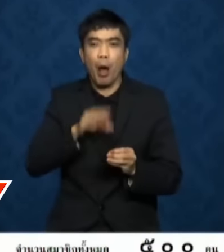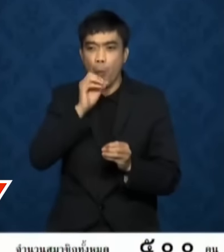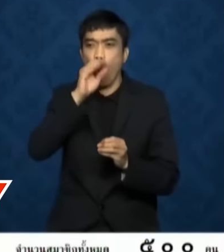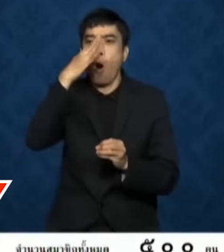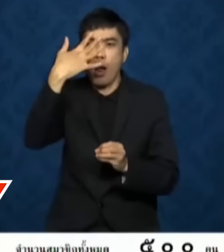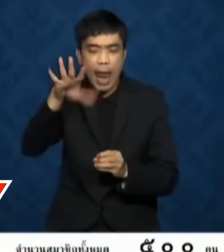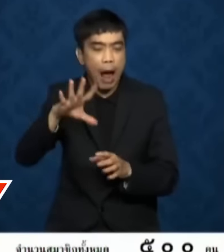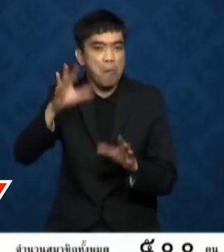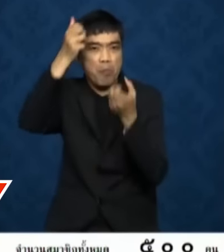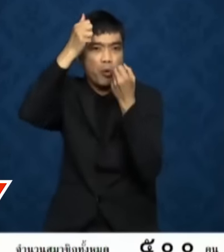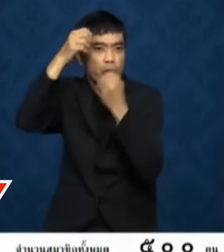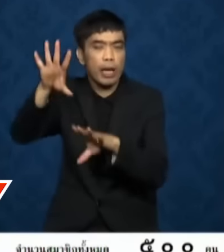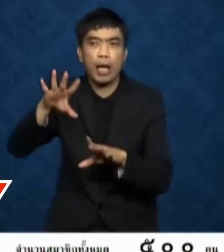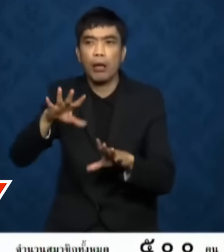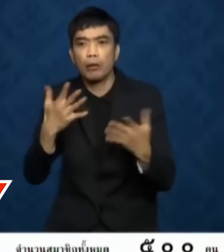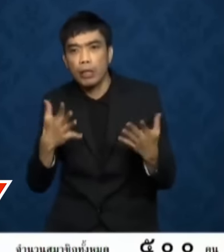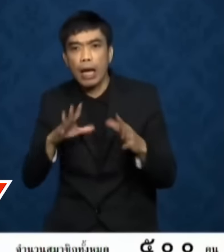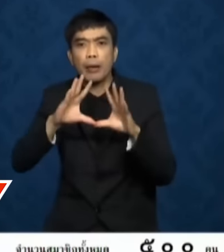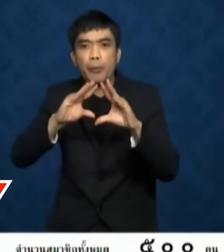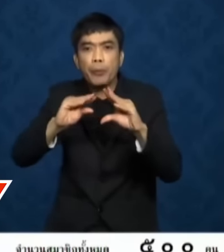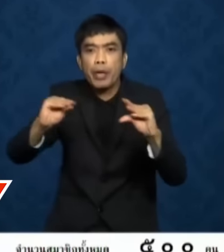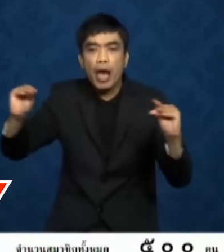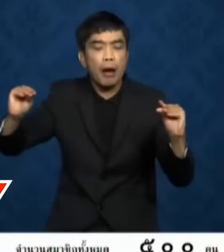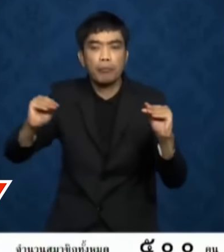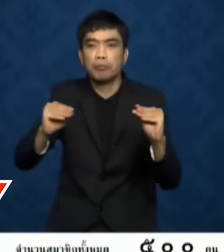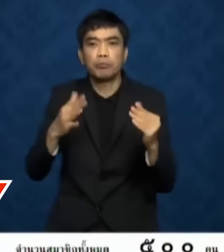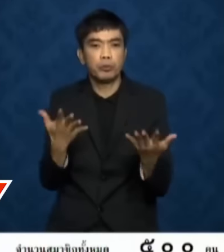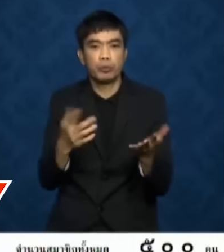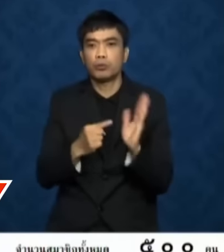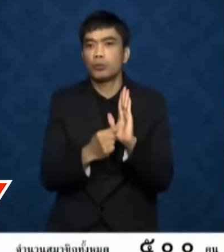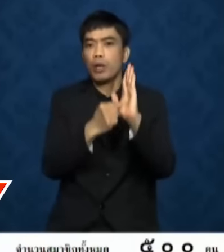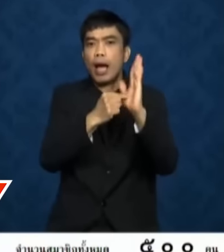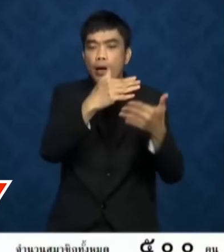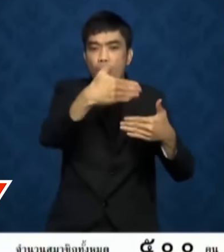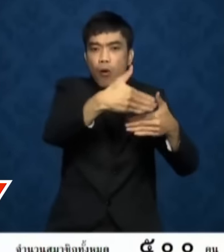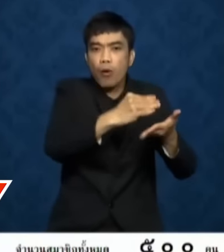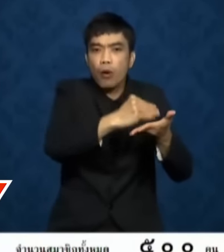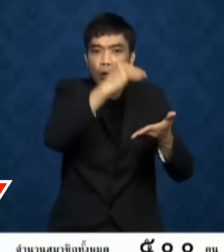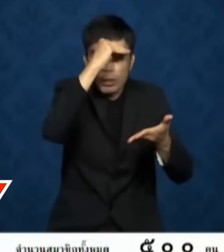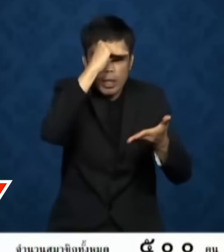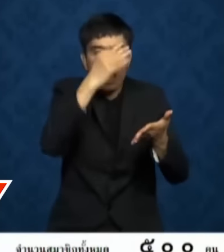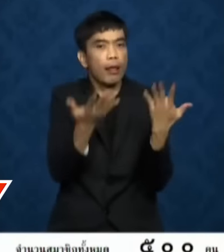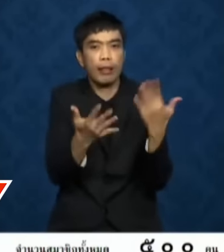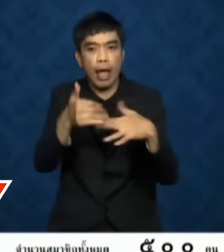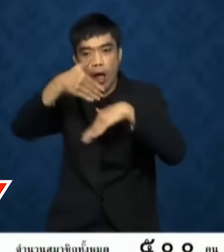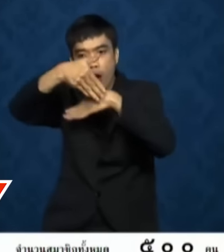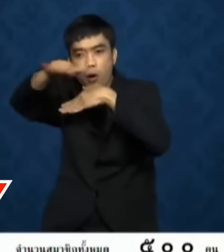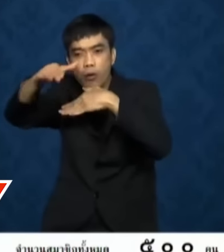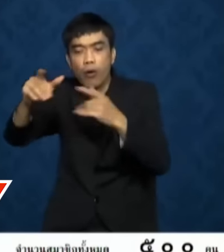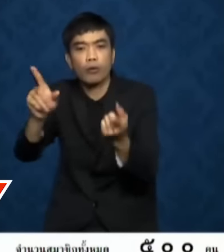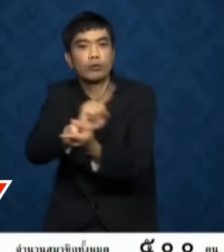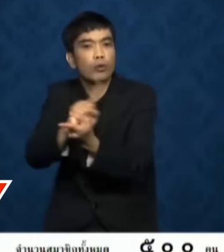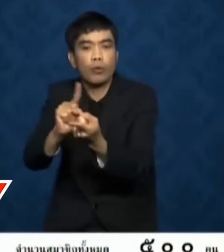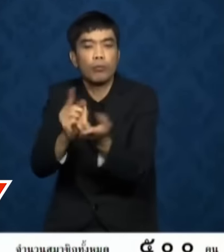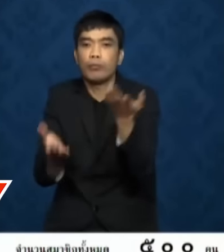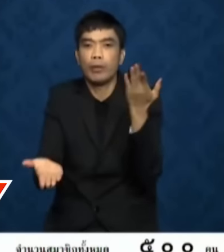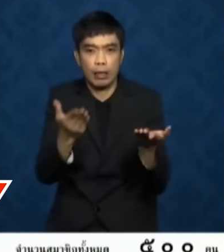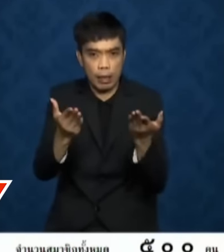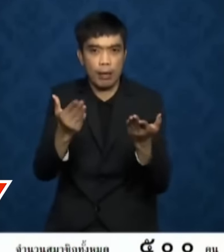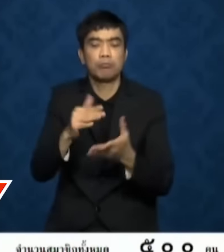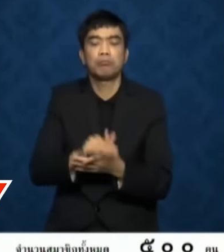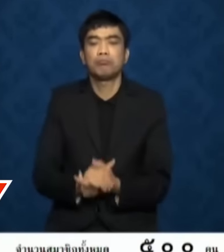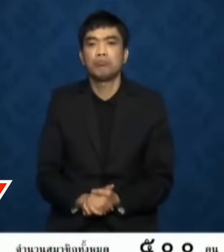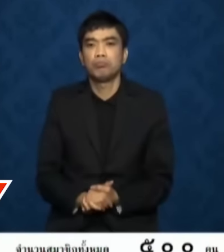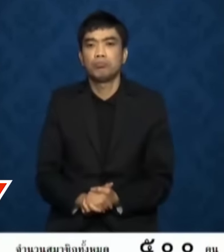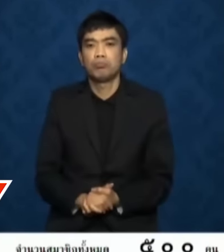างเพียงพอในทุกกระบวนการตัดสินใจไม่ว่าจะเป็นในห้องเรียนก็ดีหรือในสังคมภาพรวมก็ดีจะว่า